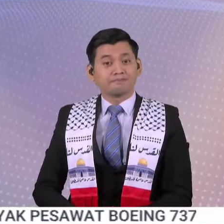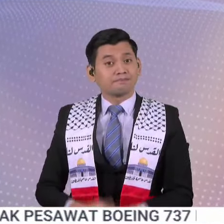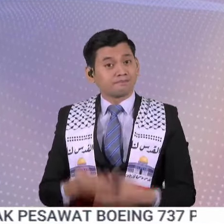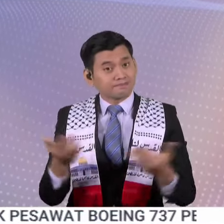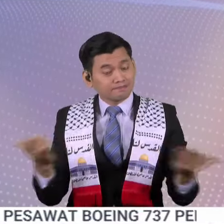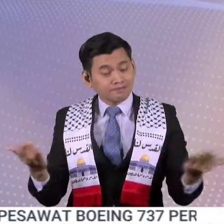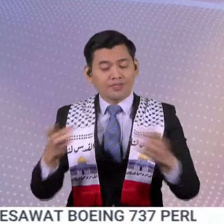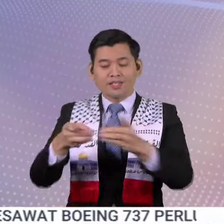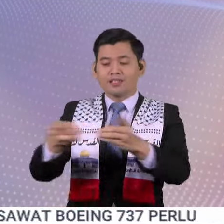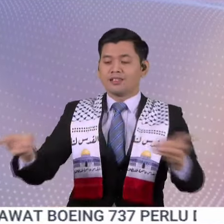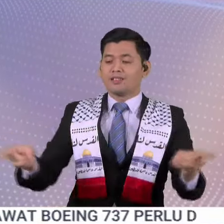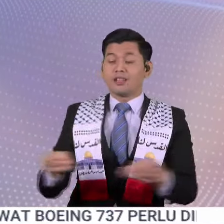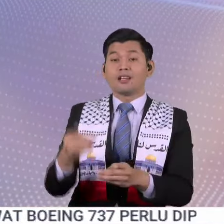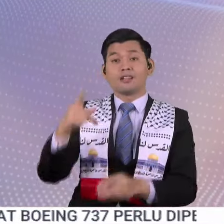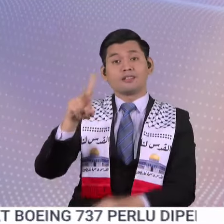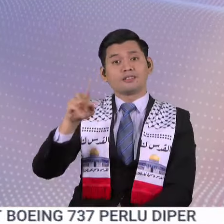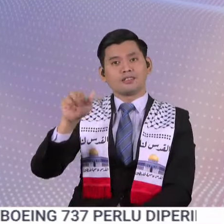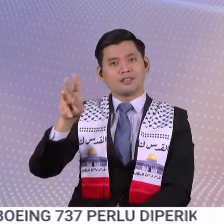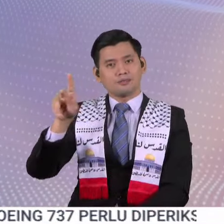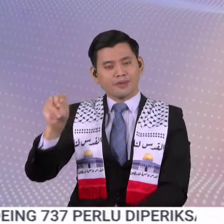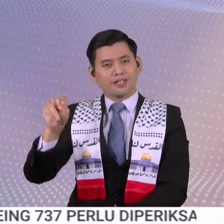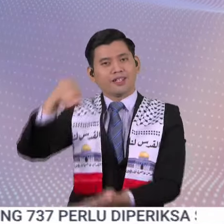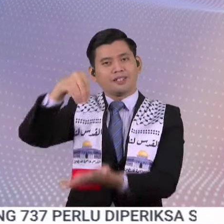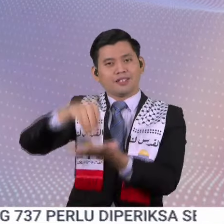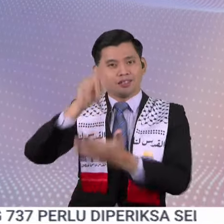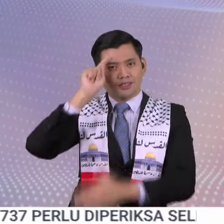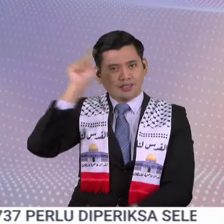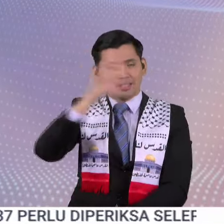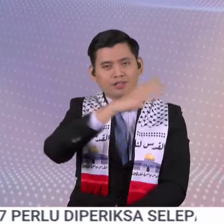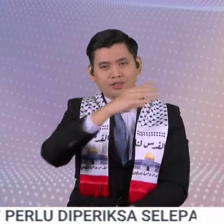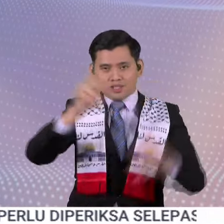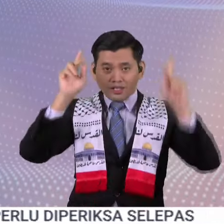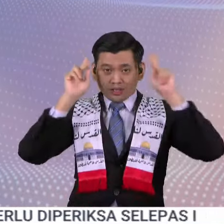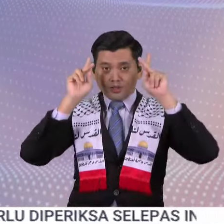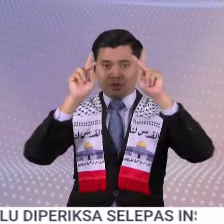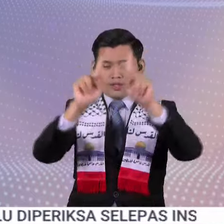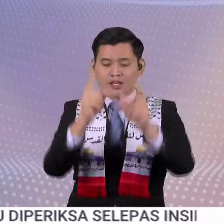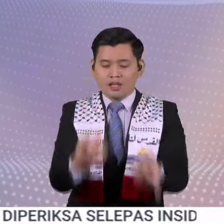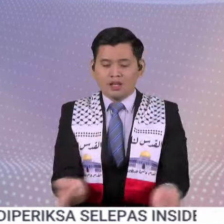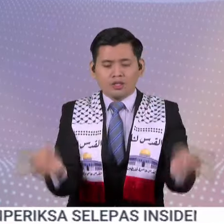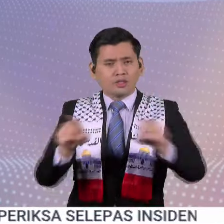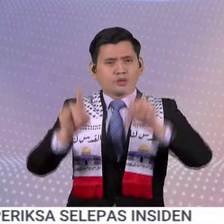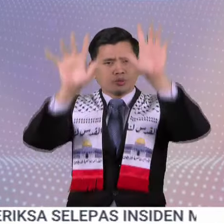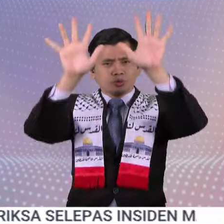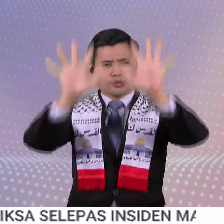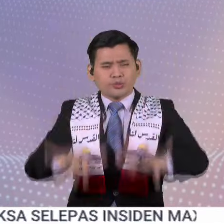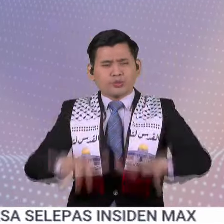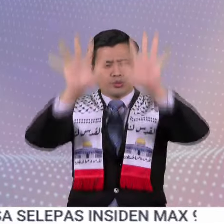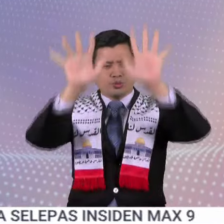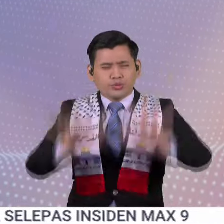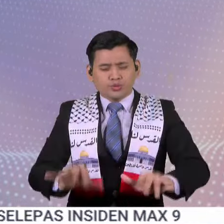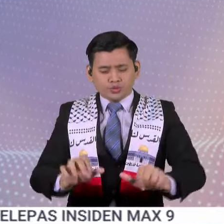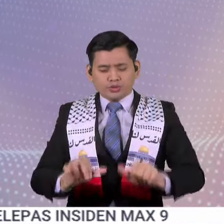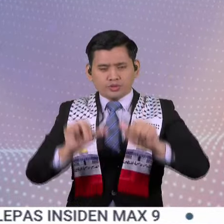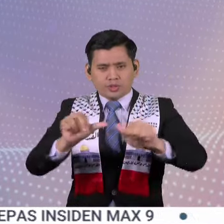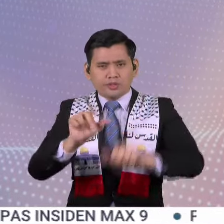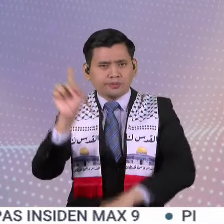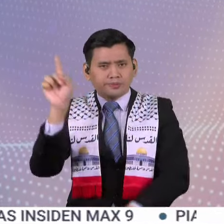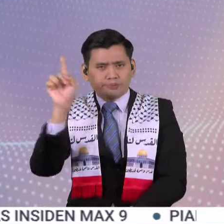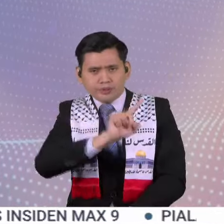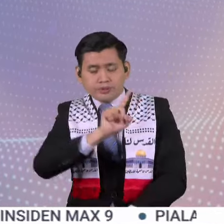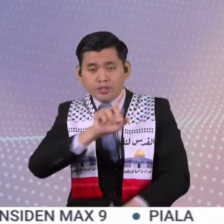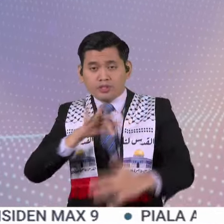saudara daerah kemaman di Terengganu dan Kuantan di Pahang dijangka alami hujan lebat berterusan tahap buruk